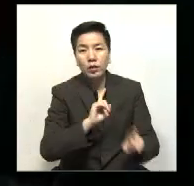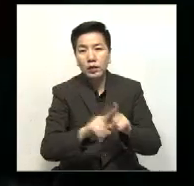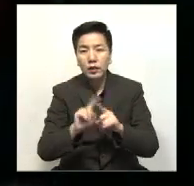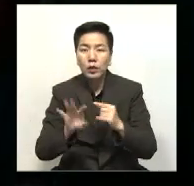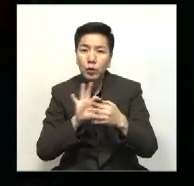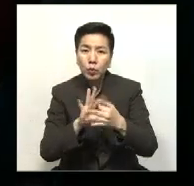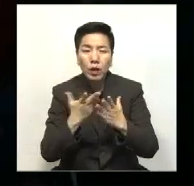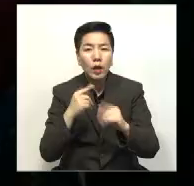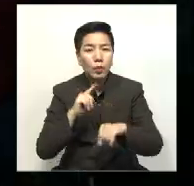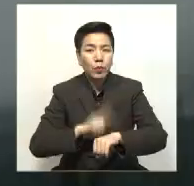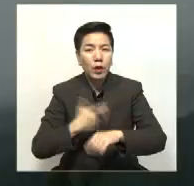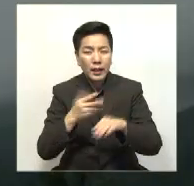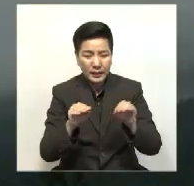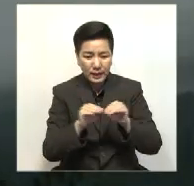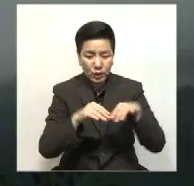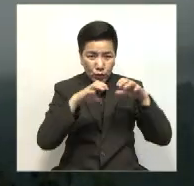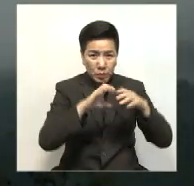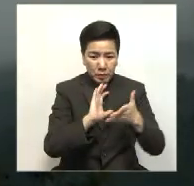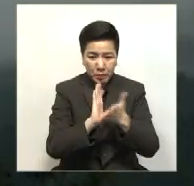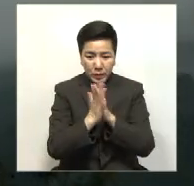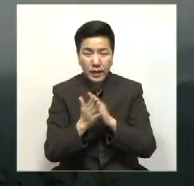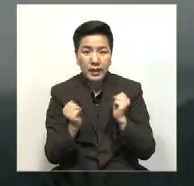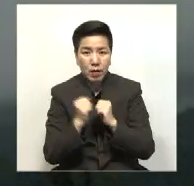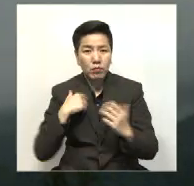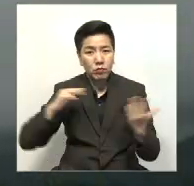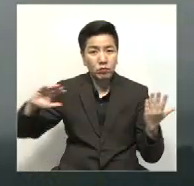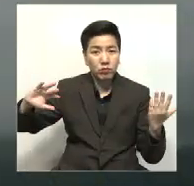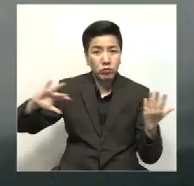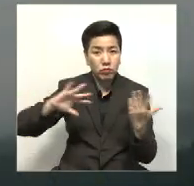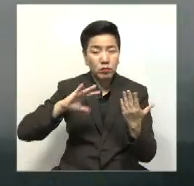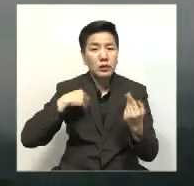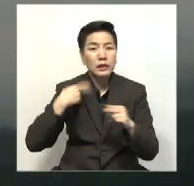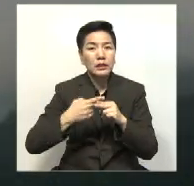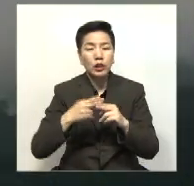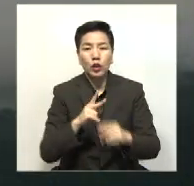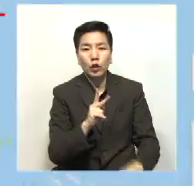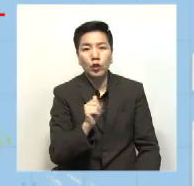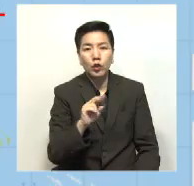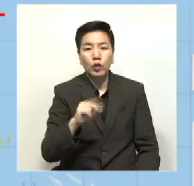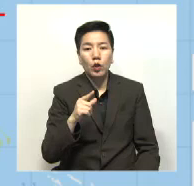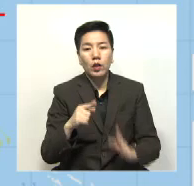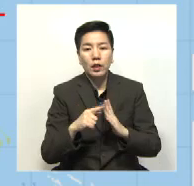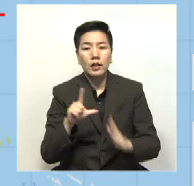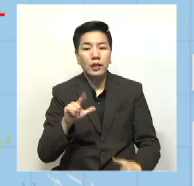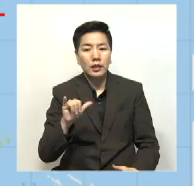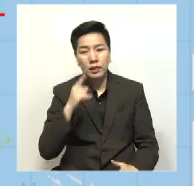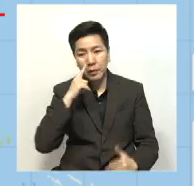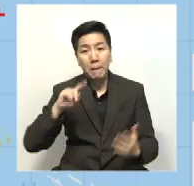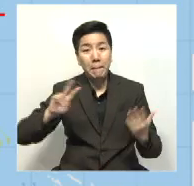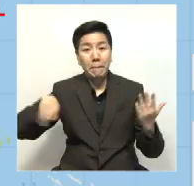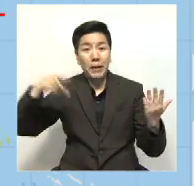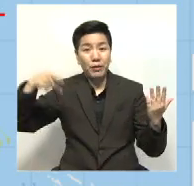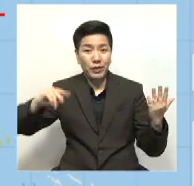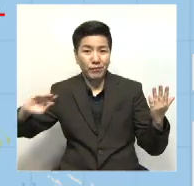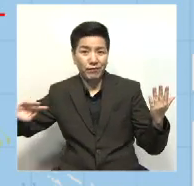จะกังวลเรื่องของสภาพช่วงของปลายฝนต้นหนาวแบบนี้พายุลูกใหม่ก็คือไต้ฝุ่นกองเลยค่ะซึ่งอยู่บริเวณมหาสมุทรแป